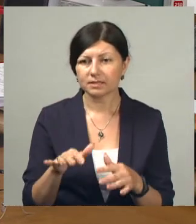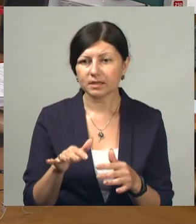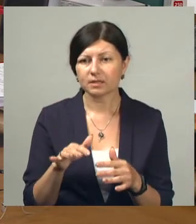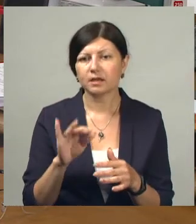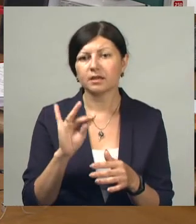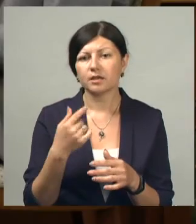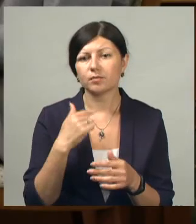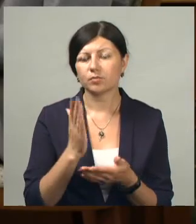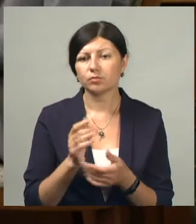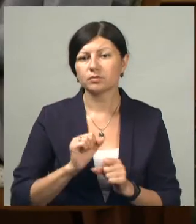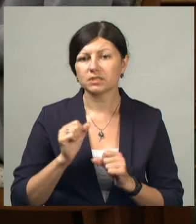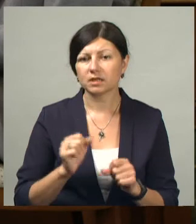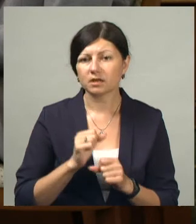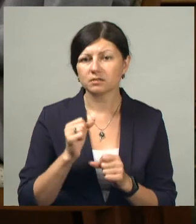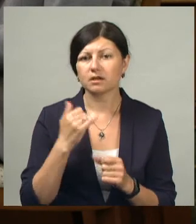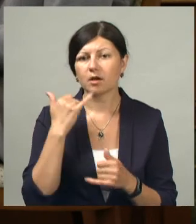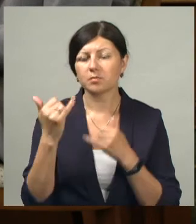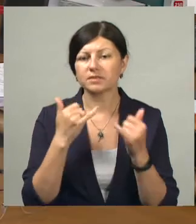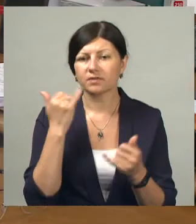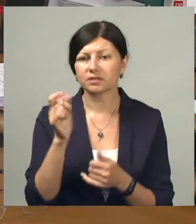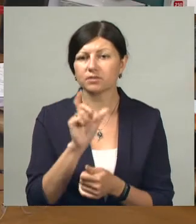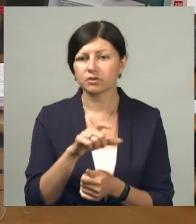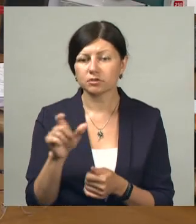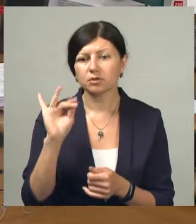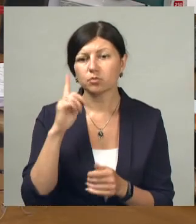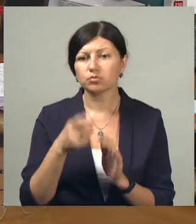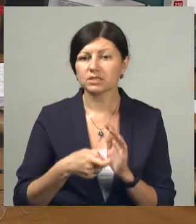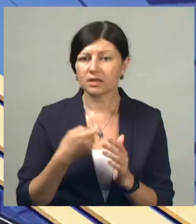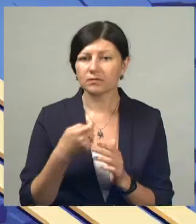мы будем постараться потом обзванивать жителей узнавать удовлетворен